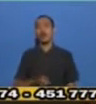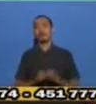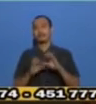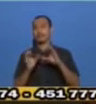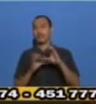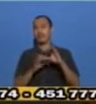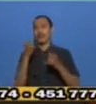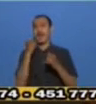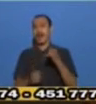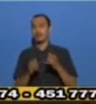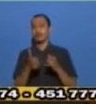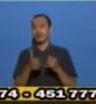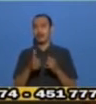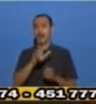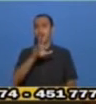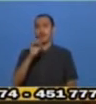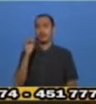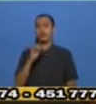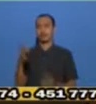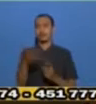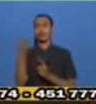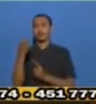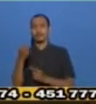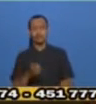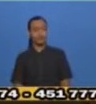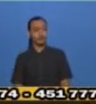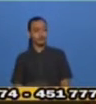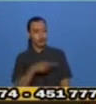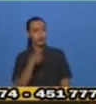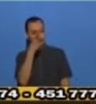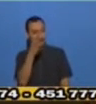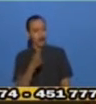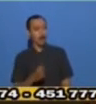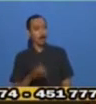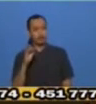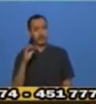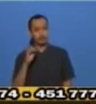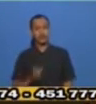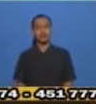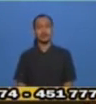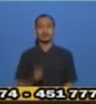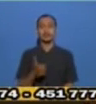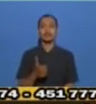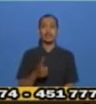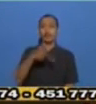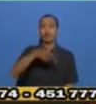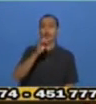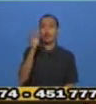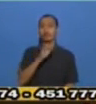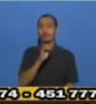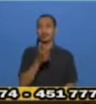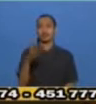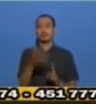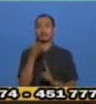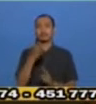ya. Optimis ya Bu Nuning ya. Optimis bisa 70% lebih gitu. Supaya itu tadi ada